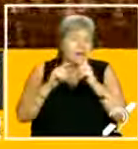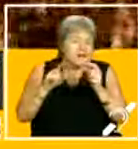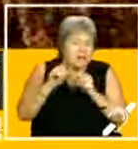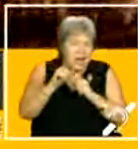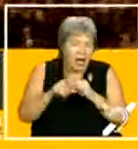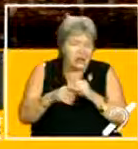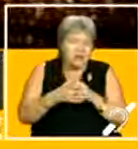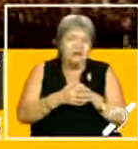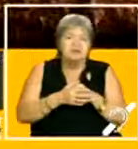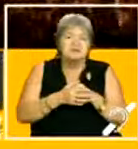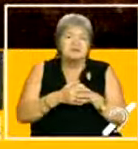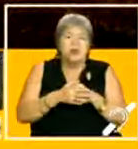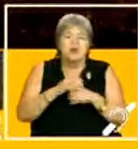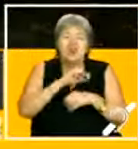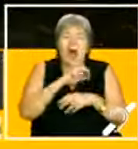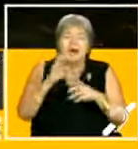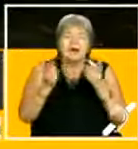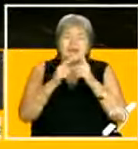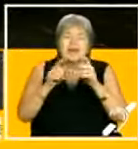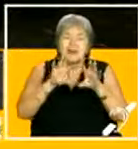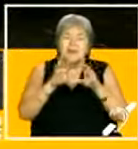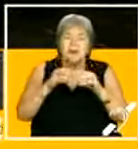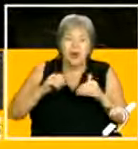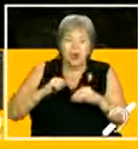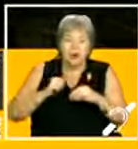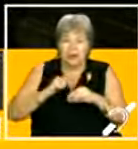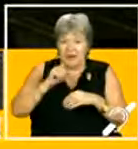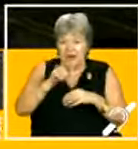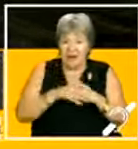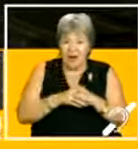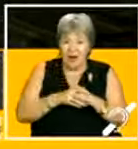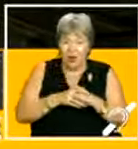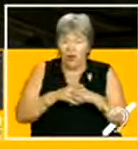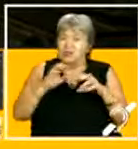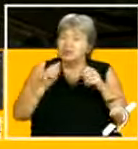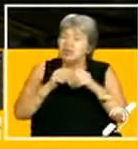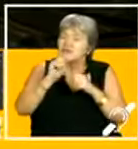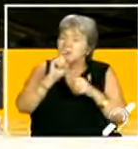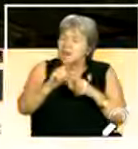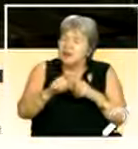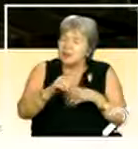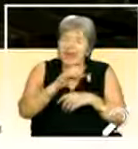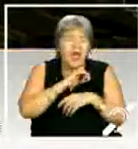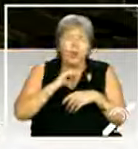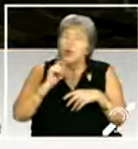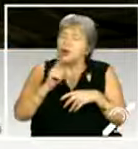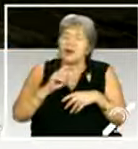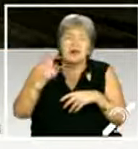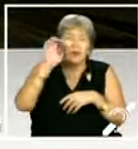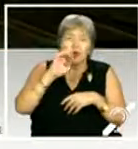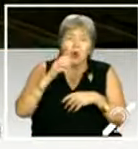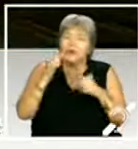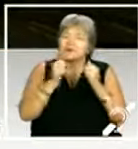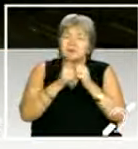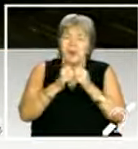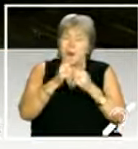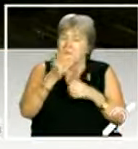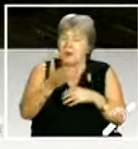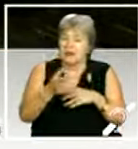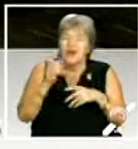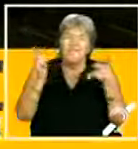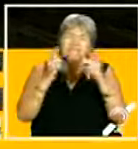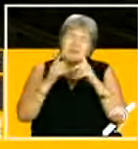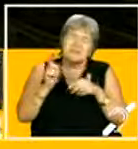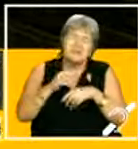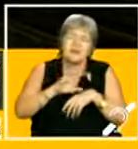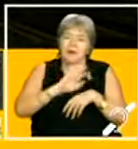într-un singur glas. Ce se întâmplă în România la Beach Please este unic. Europa, nu știu, cred că și în lume, cumva e un festival incredibil. Iar